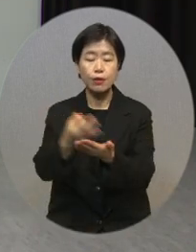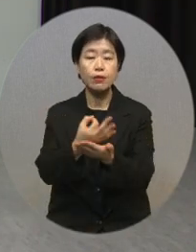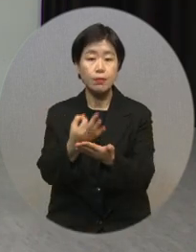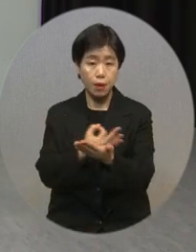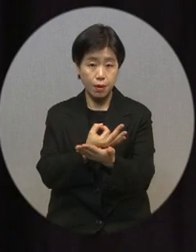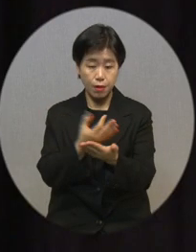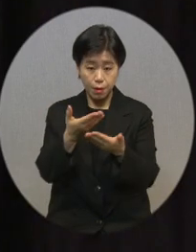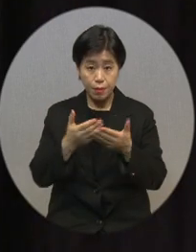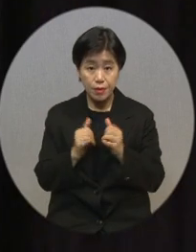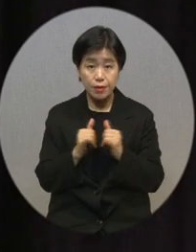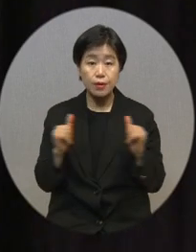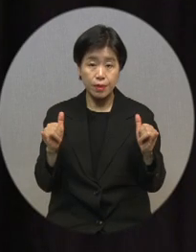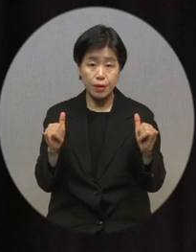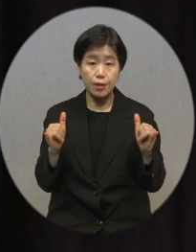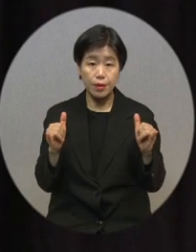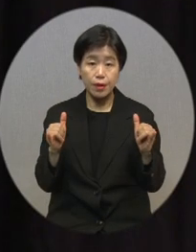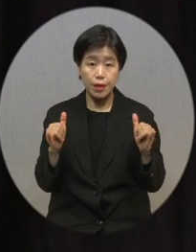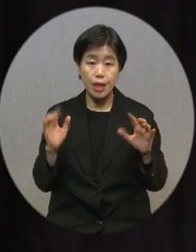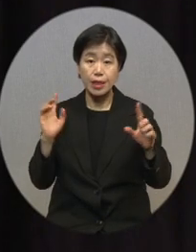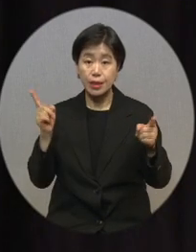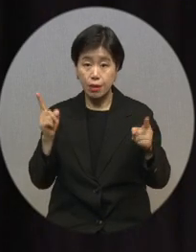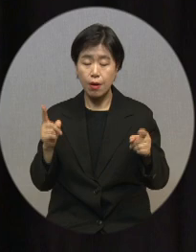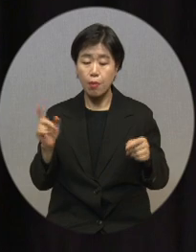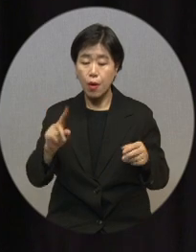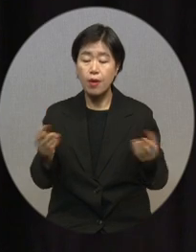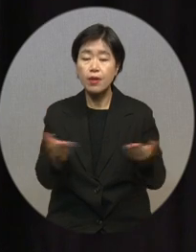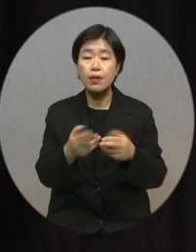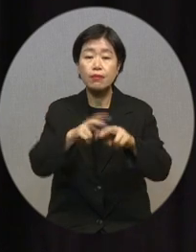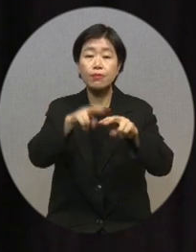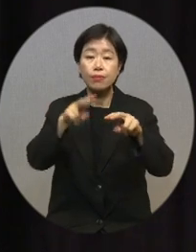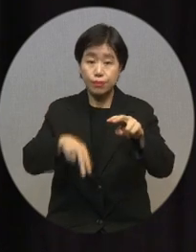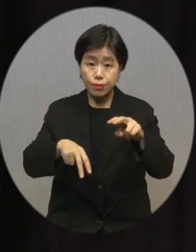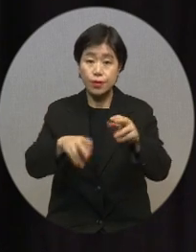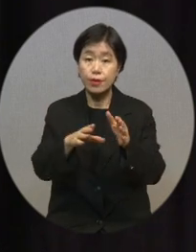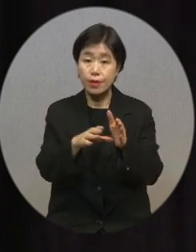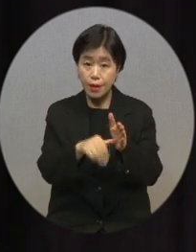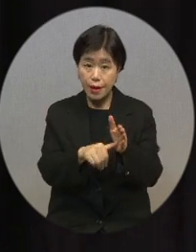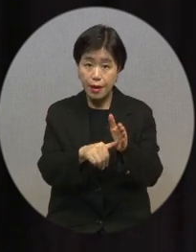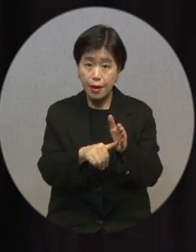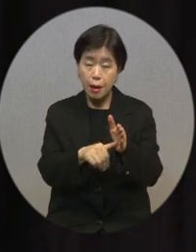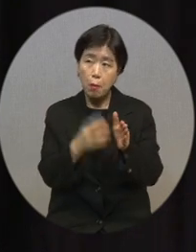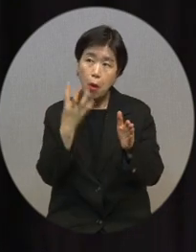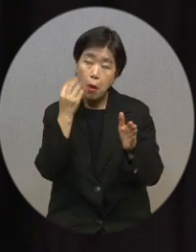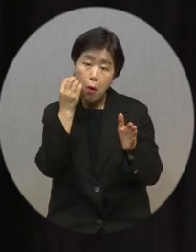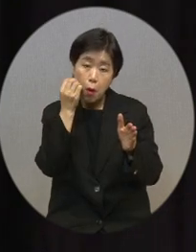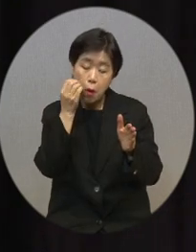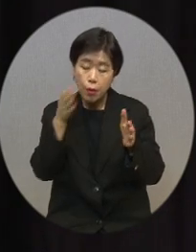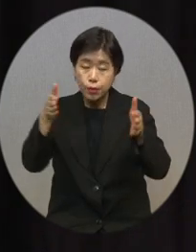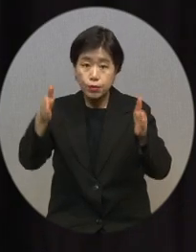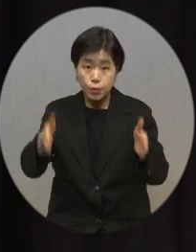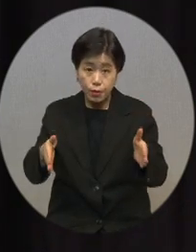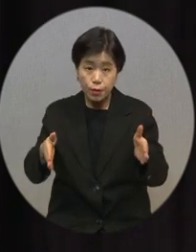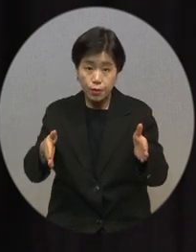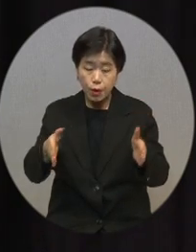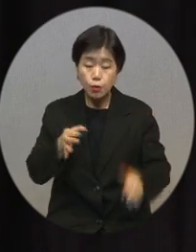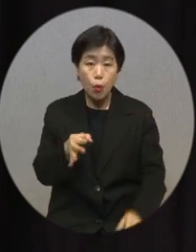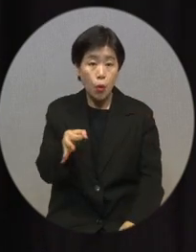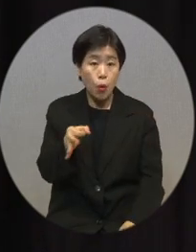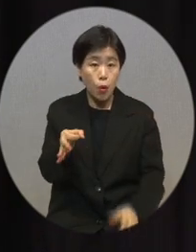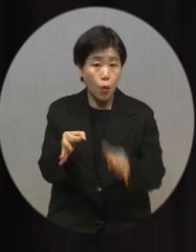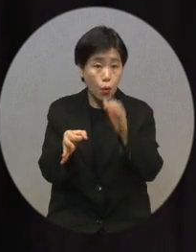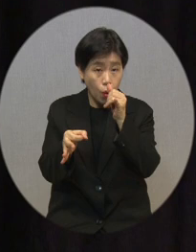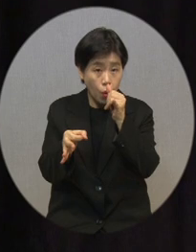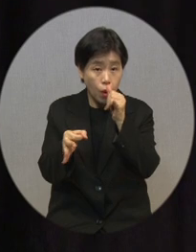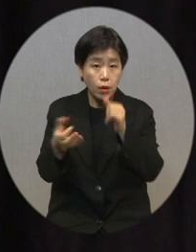수급자. 실업하면은 우리가 이제 급여가 좀 나가잖아요. 어느 기간 네. 동안에. 네. 그 수급자의 재취업률이 7년